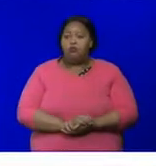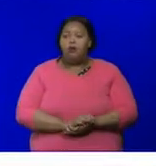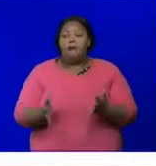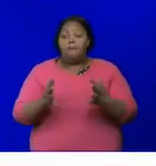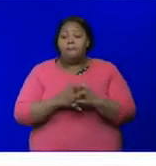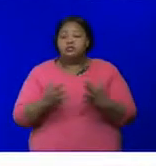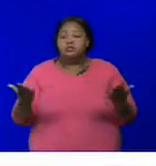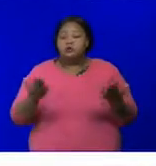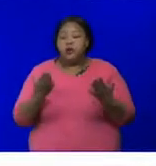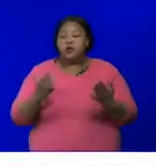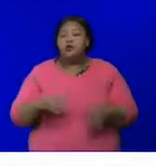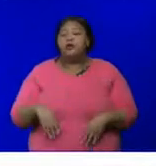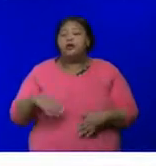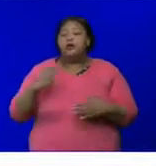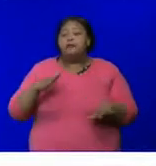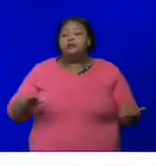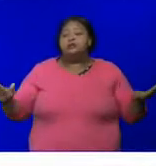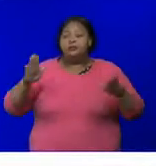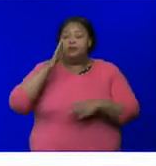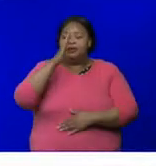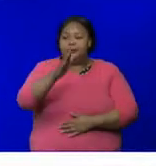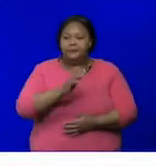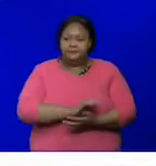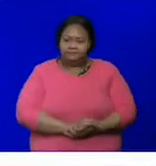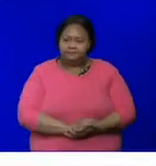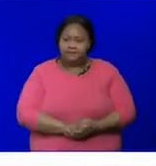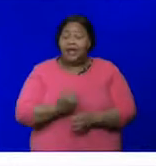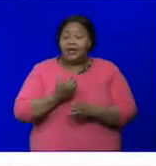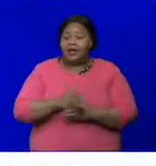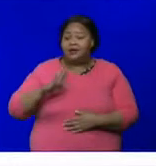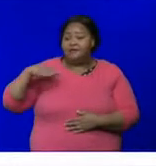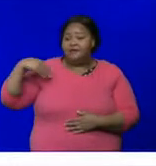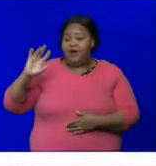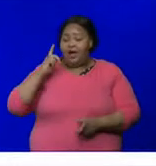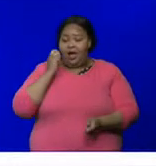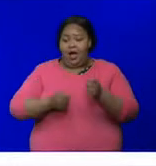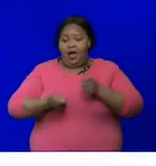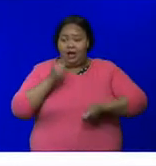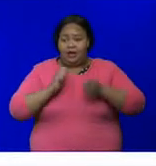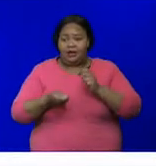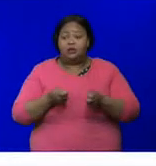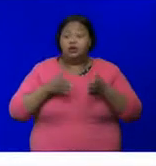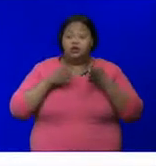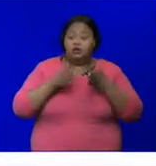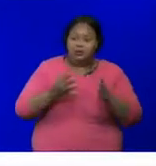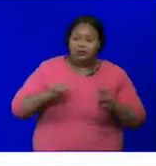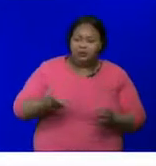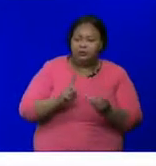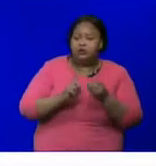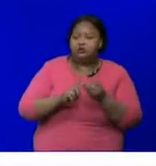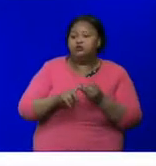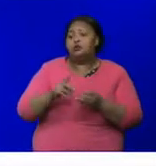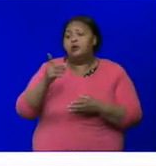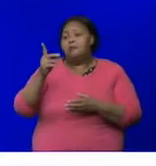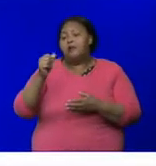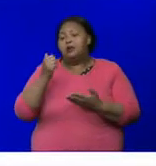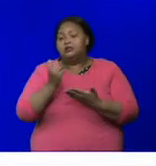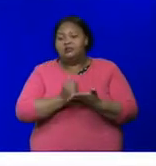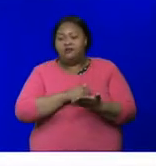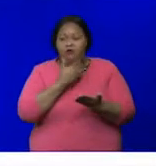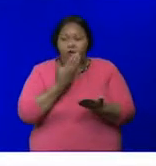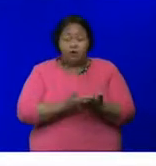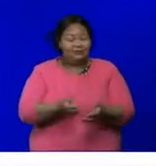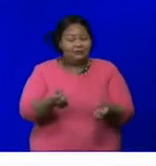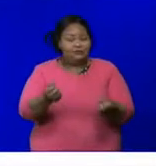Matsapa. Live le Canada ningilamanye lemavela aqinile lihlangothini lote kulima nekonga nekubolekisa timali. Ngebudlelwano lobuhlele